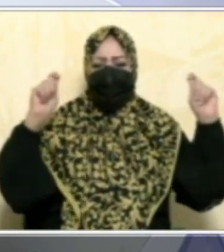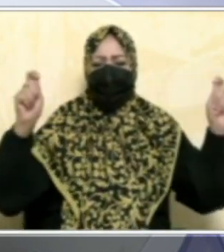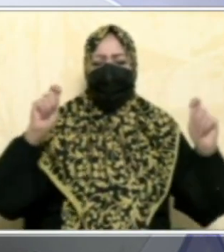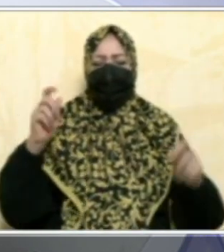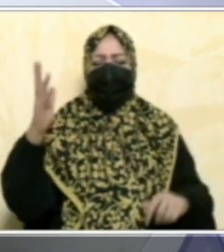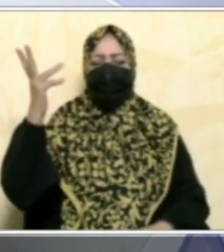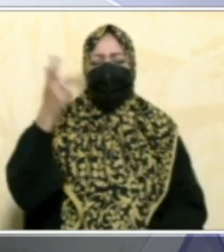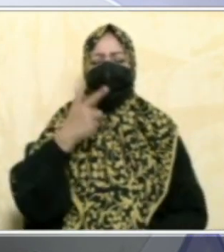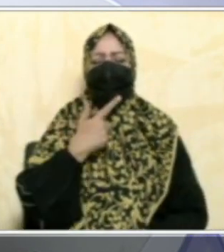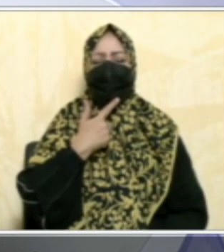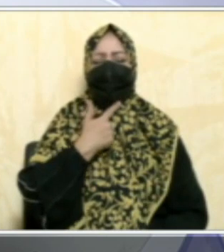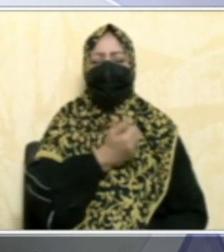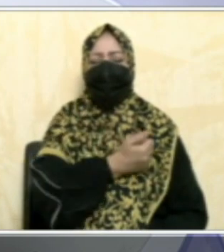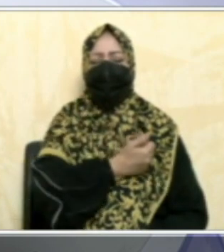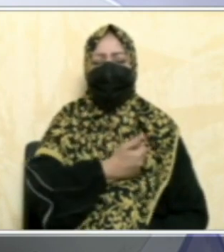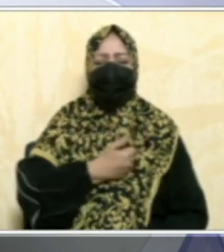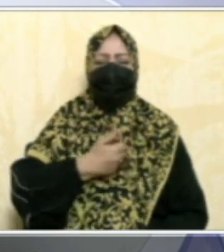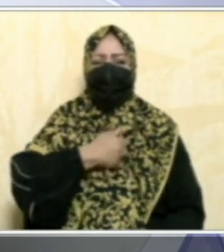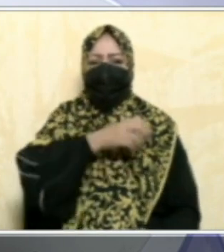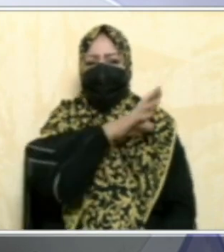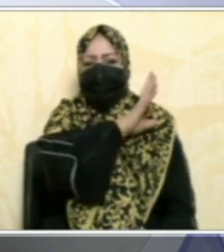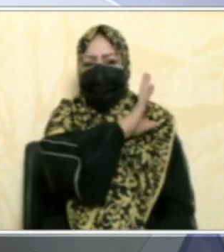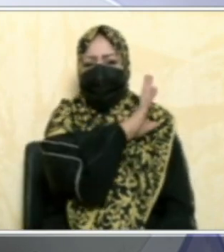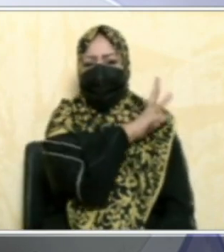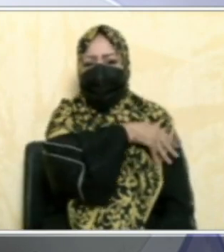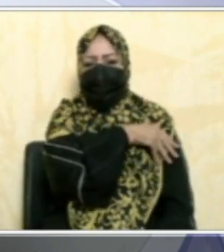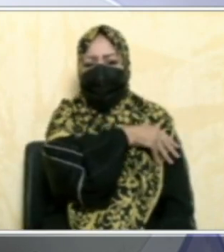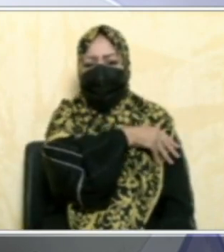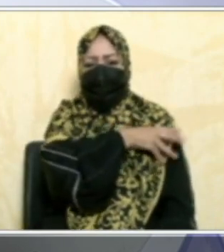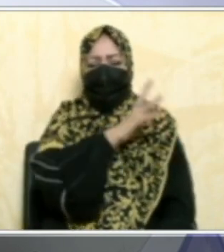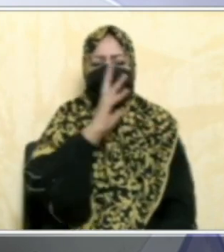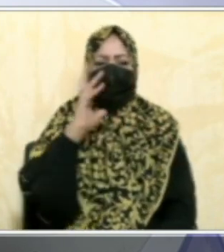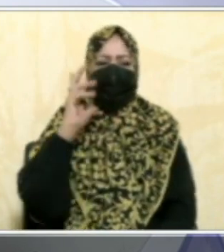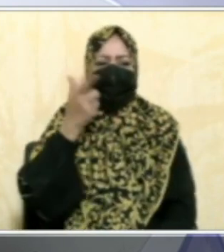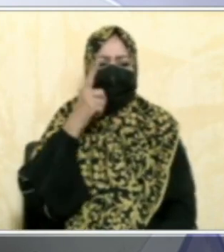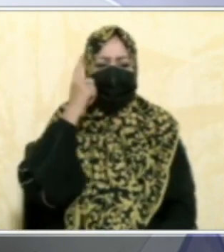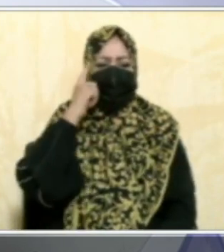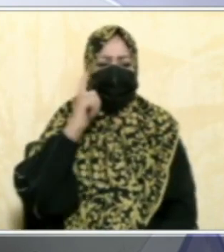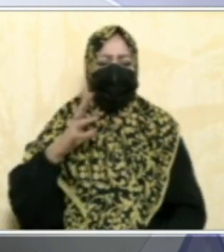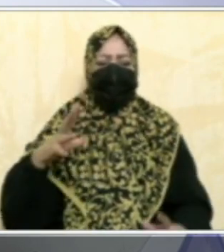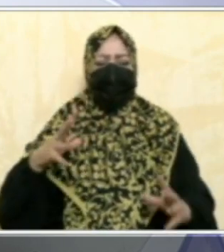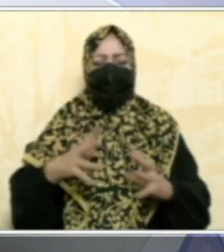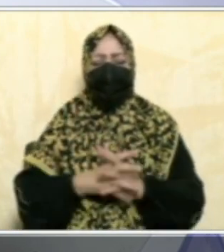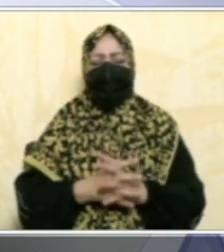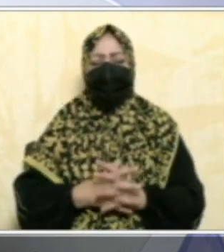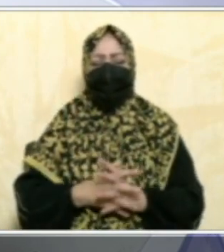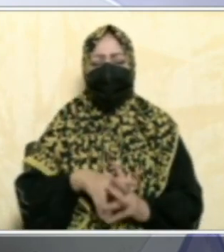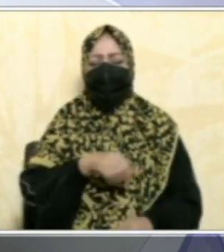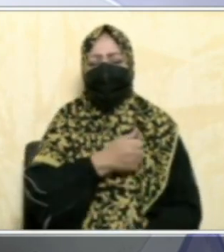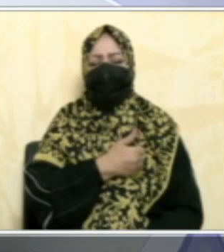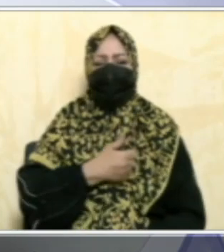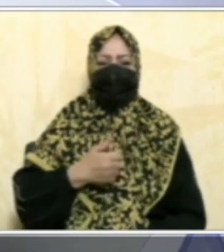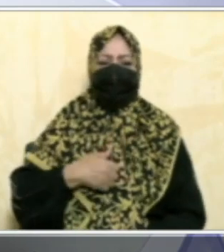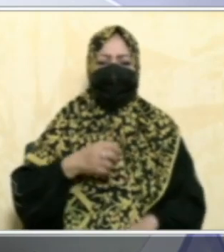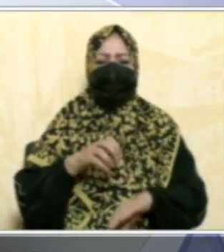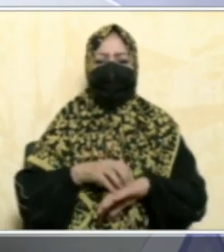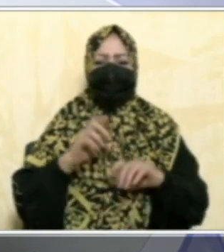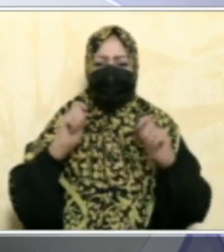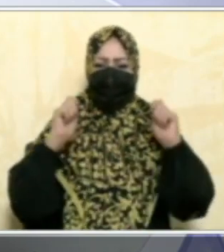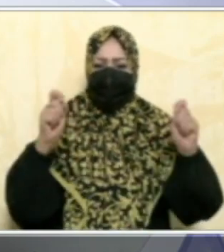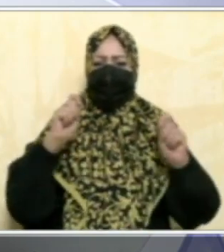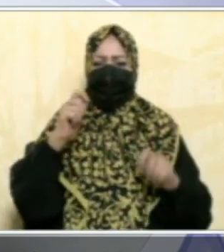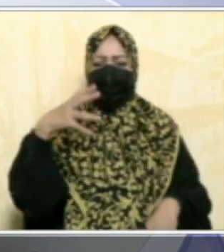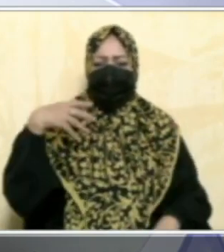في بلدنا ليبيا مع أهلنا في فلسطين، لأن الأقصى قضية الأمة مش قضية أهل فلسطين فقط. يحاول العدو